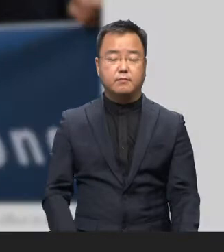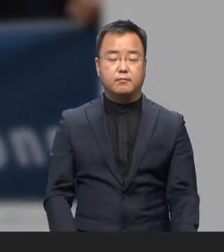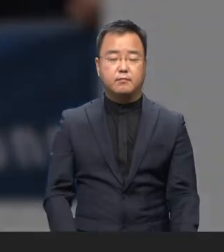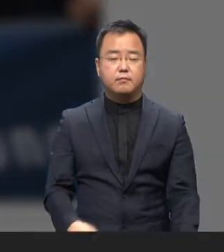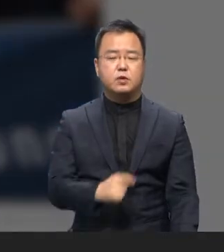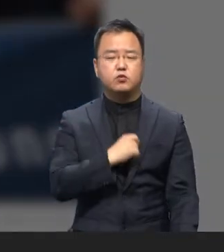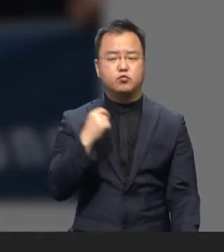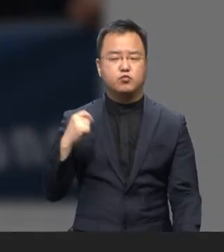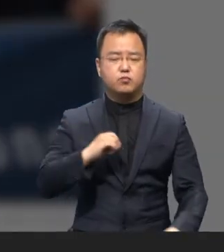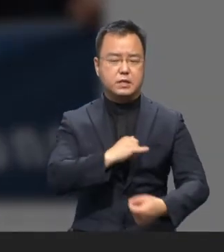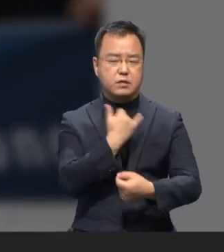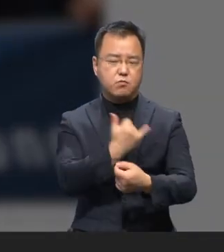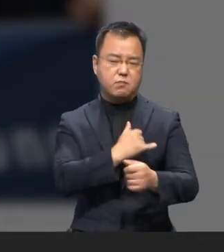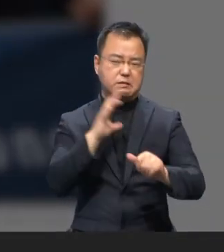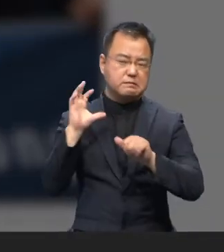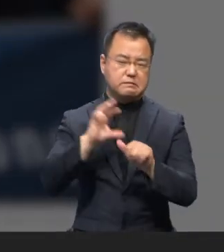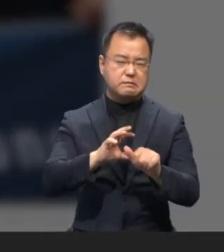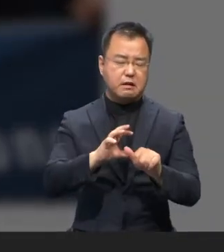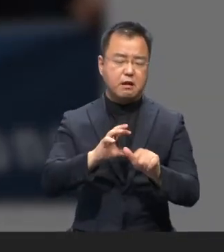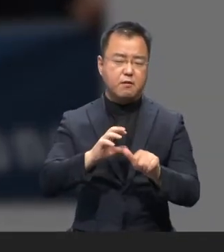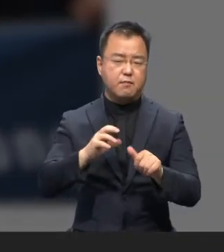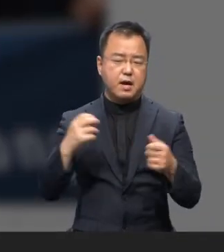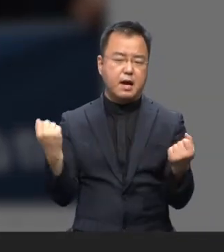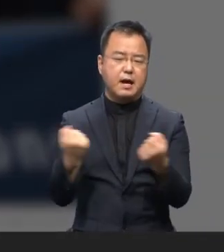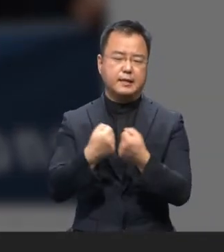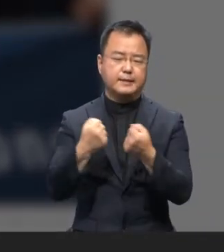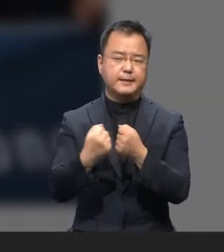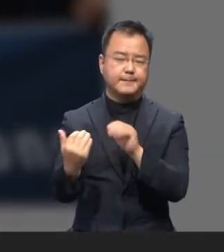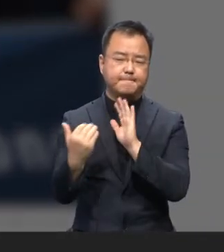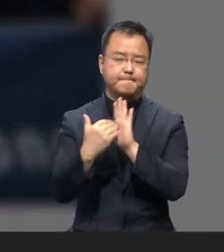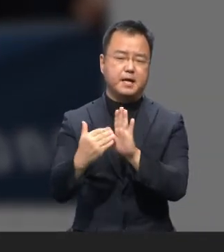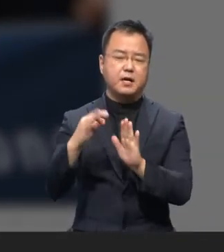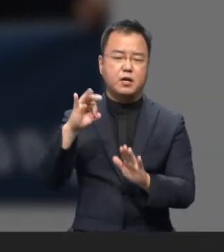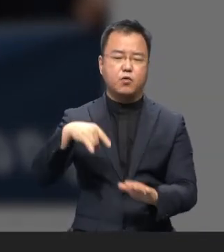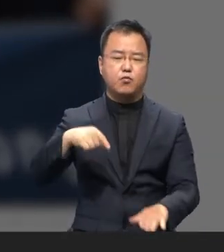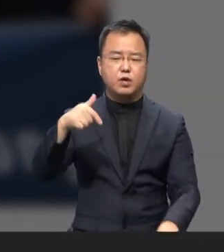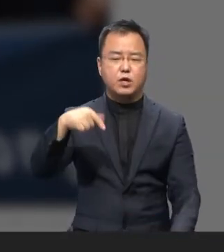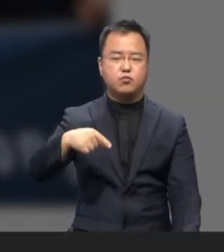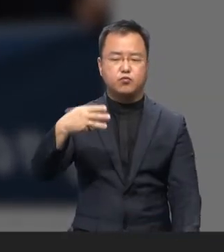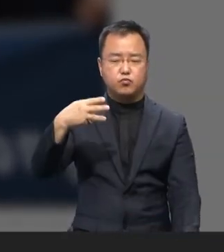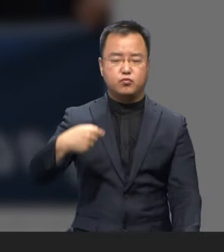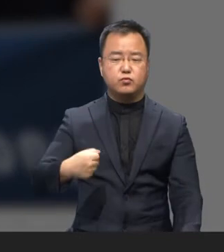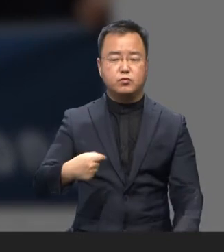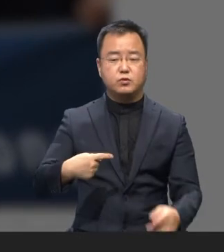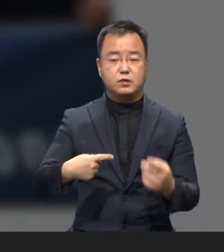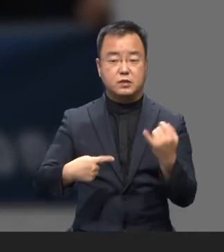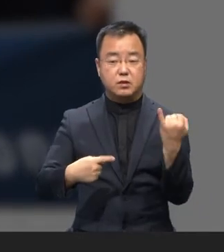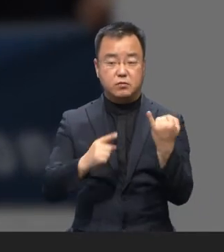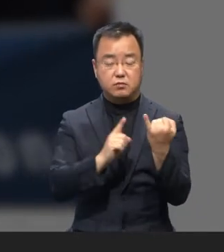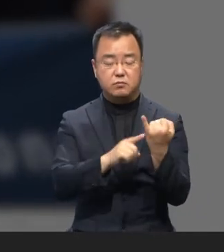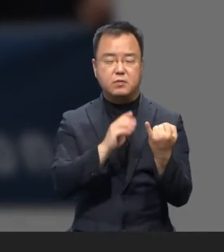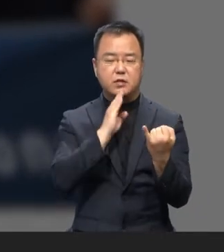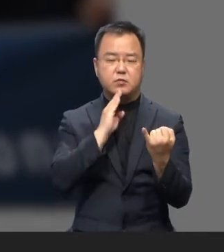중국의 인권 탄압과 학살에 맞서온 위구르 여성들도 진짜 뮬란으로 불리고 있습니다.